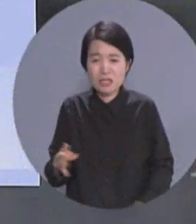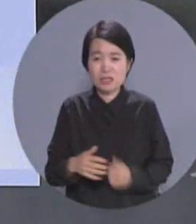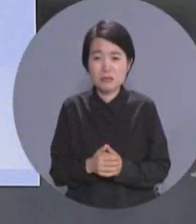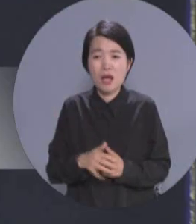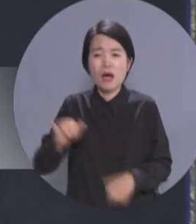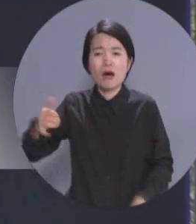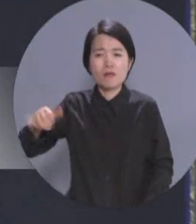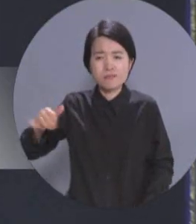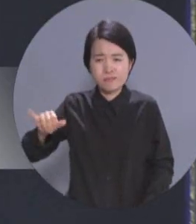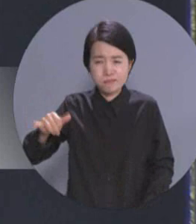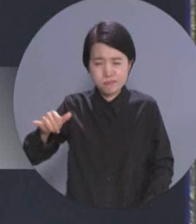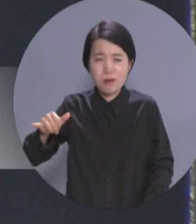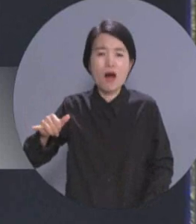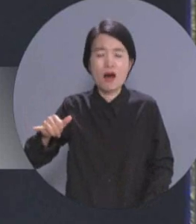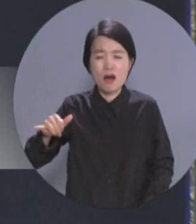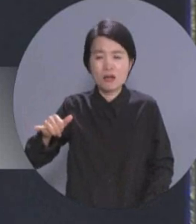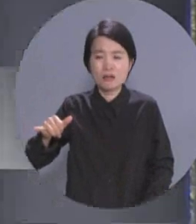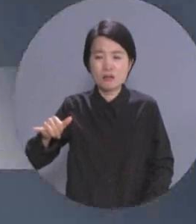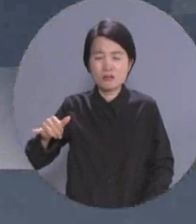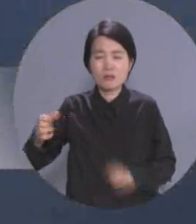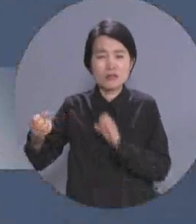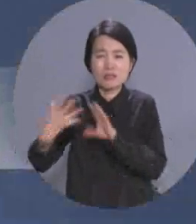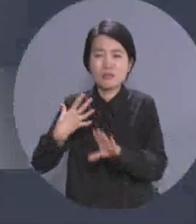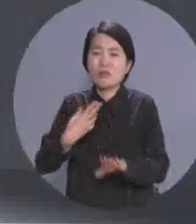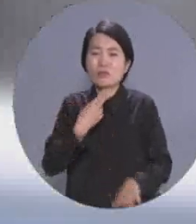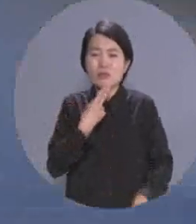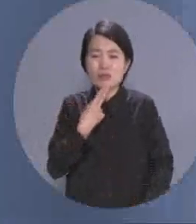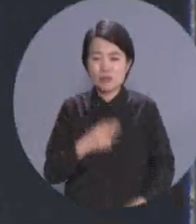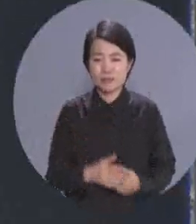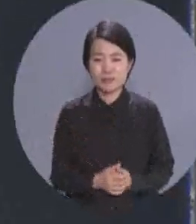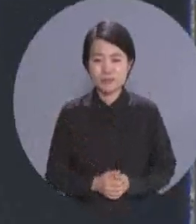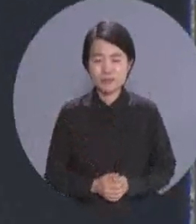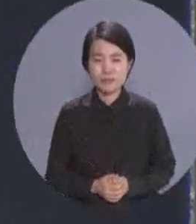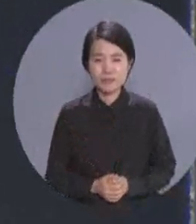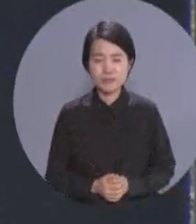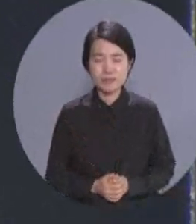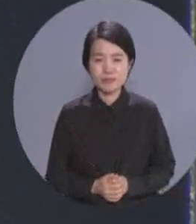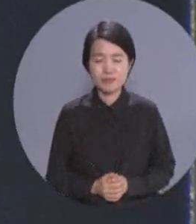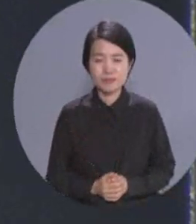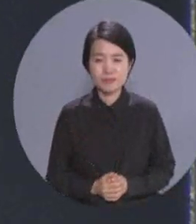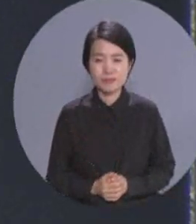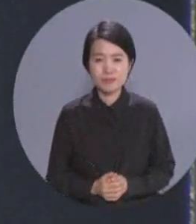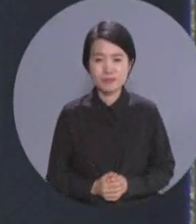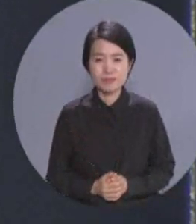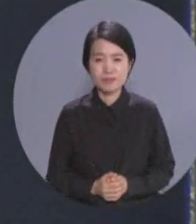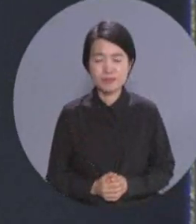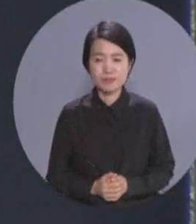전화통화를 거부하는 등 별다른 말을 내놓지 않습니다 MBC 뉴스 유입니다